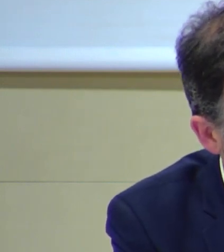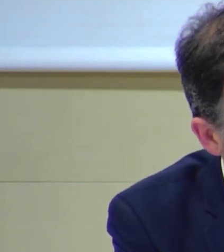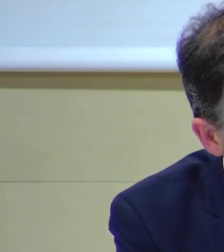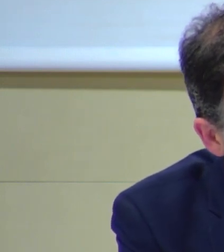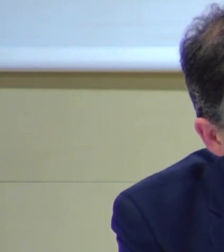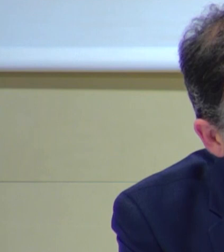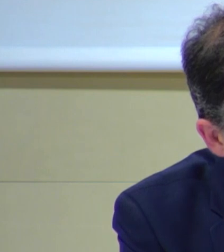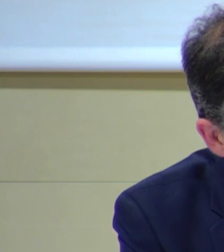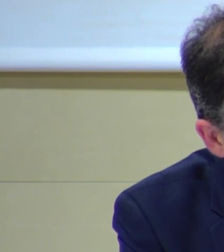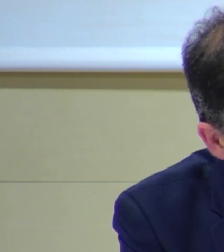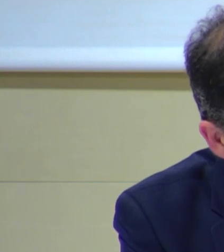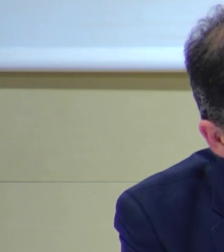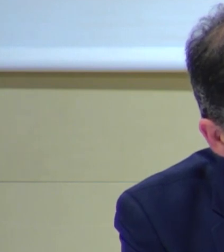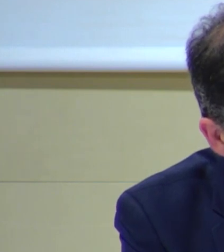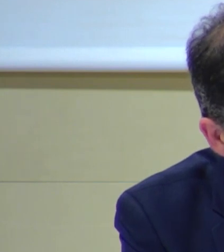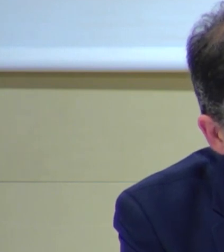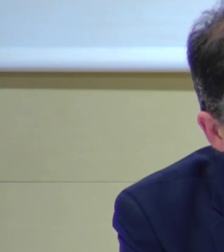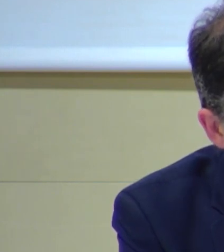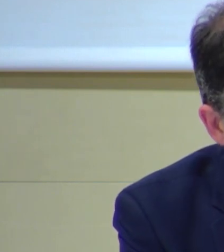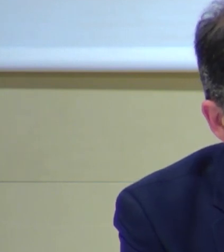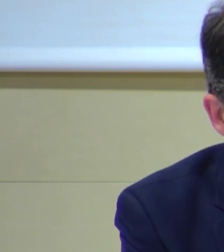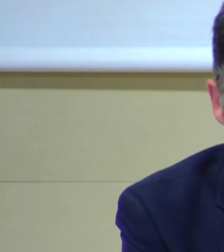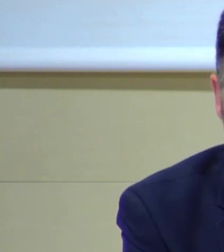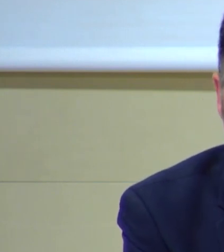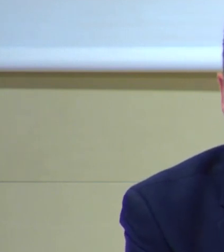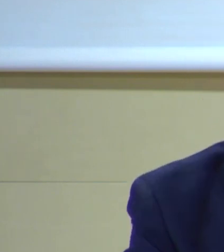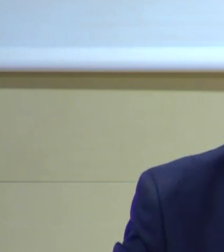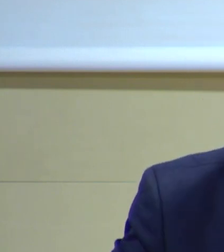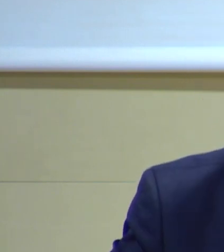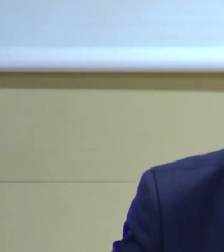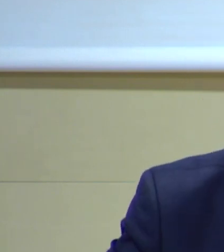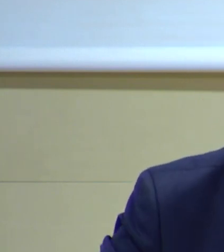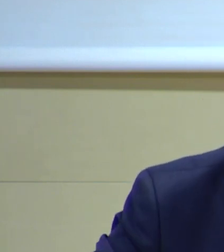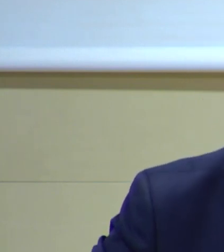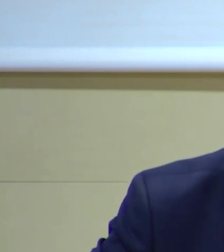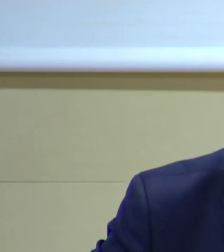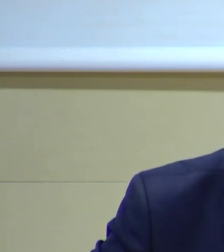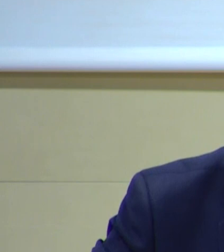séparés ainsi noté pour les zapper libération 64